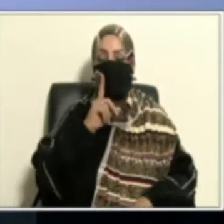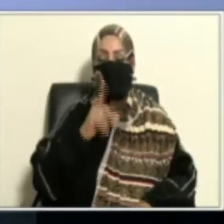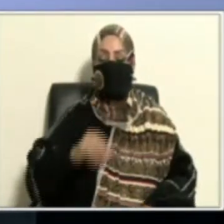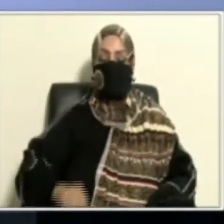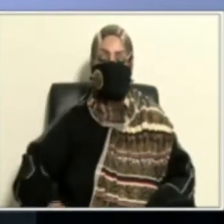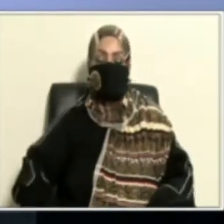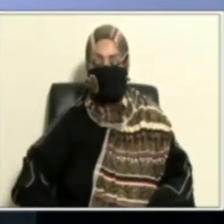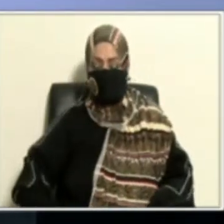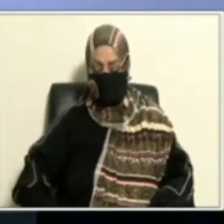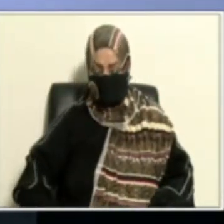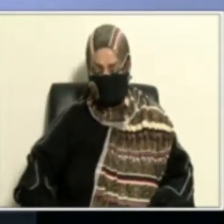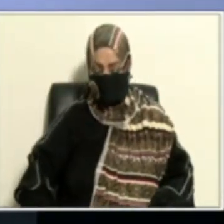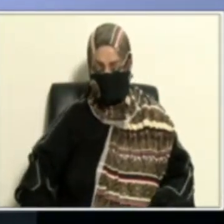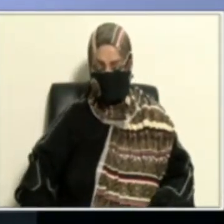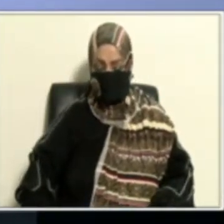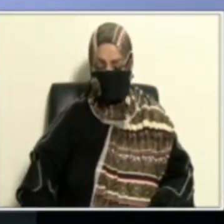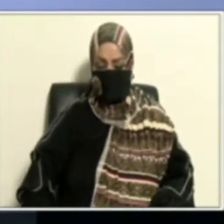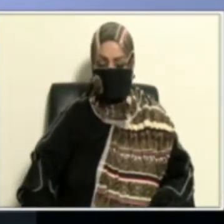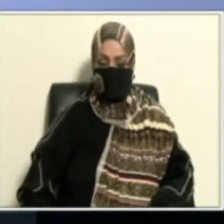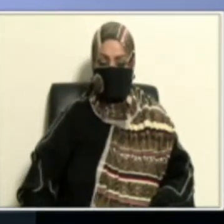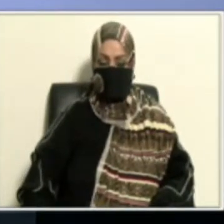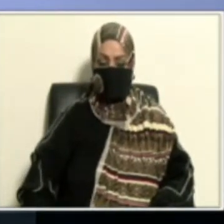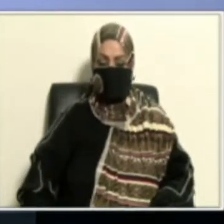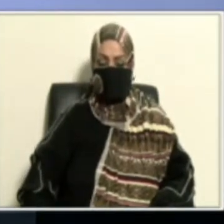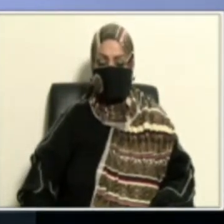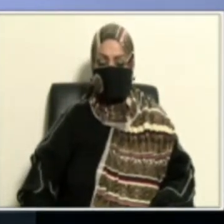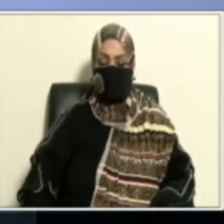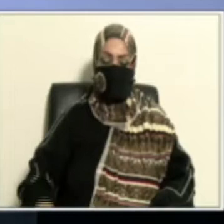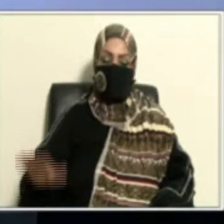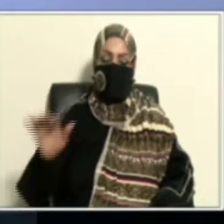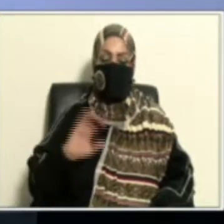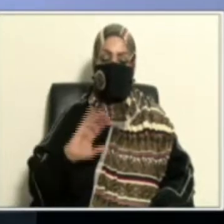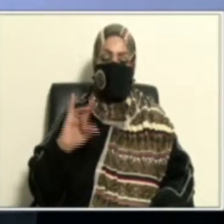السلام عليكم يا شيخ. وعليكم السلام ورحمة الله وبركاته.